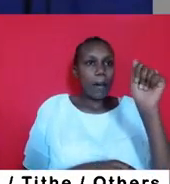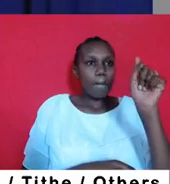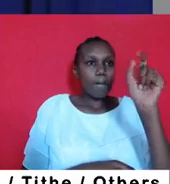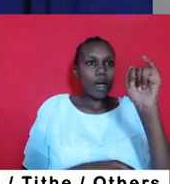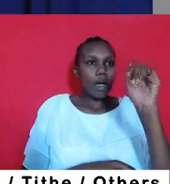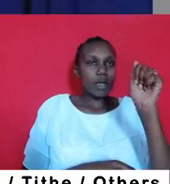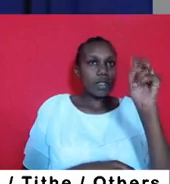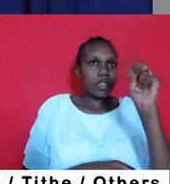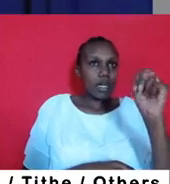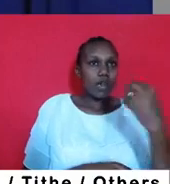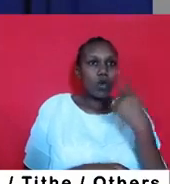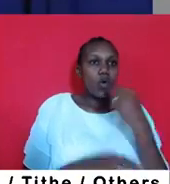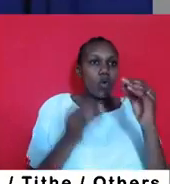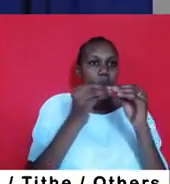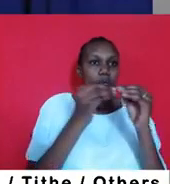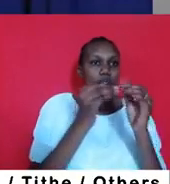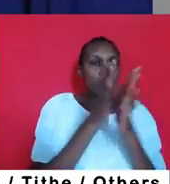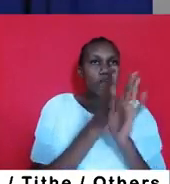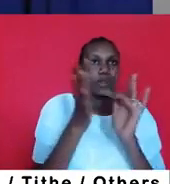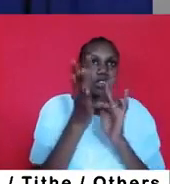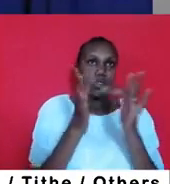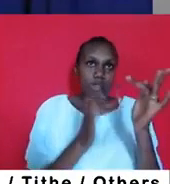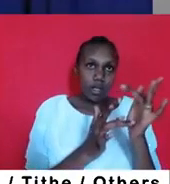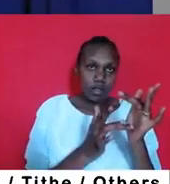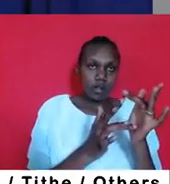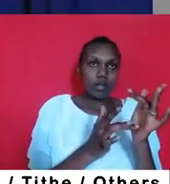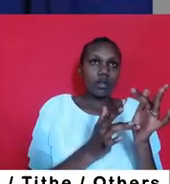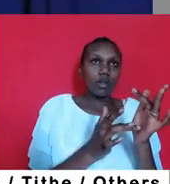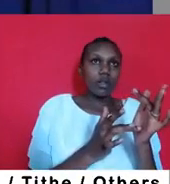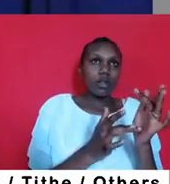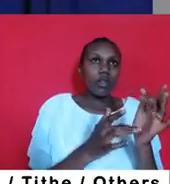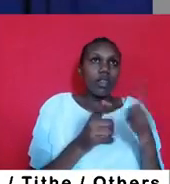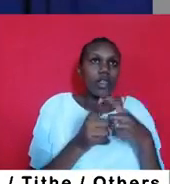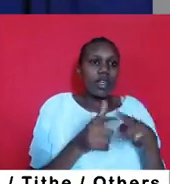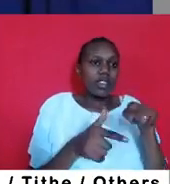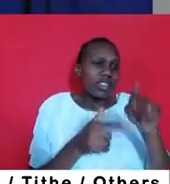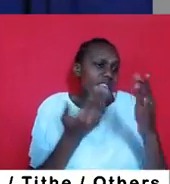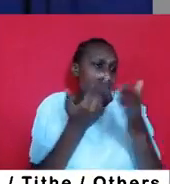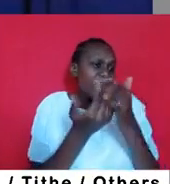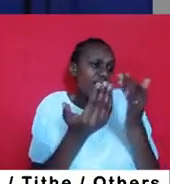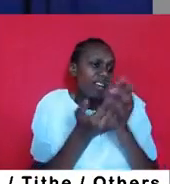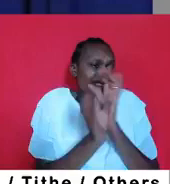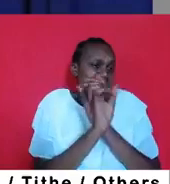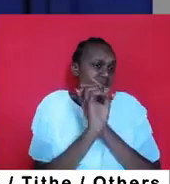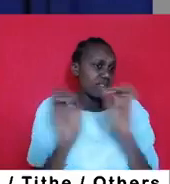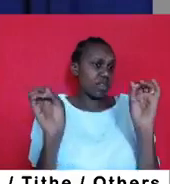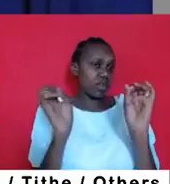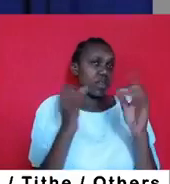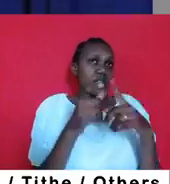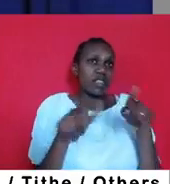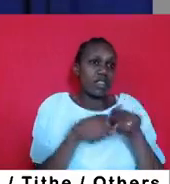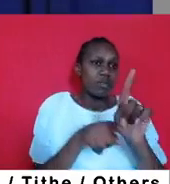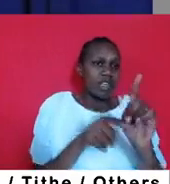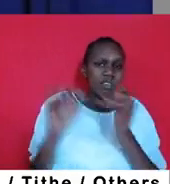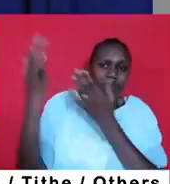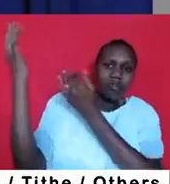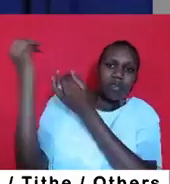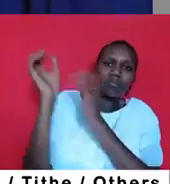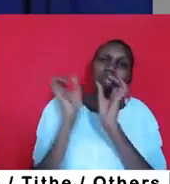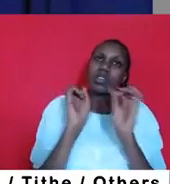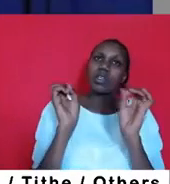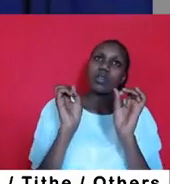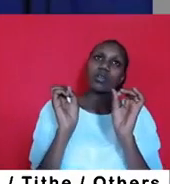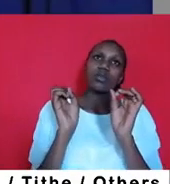ambaye walikutana na Yesu na hakujalia ama hakuwa anategemea